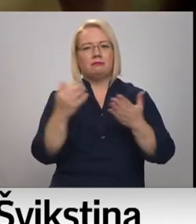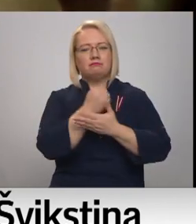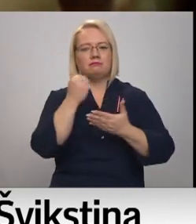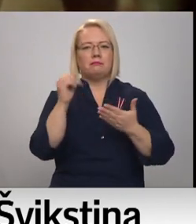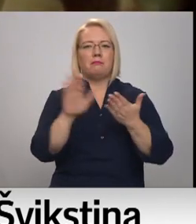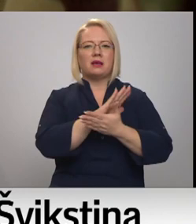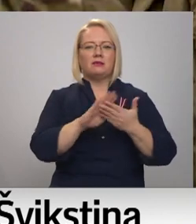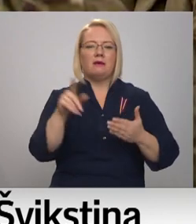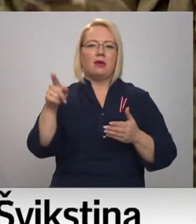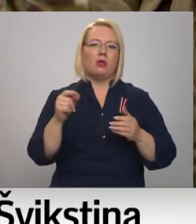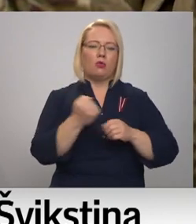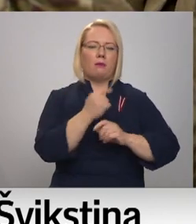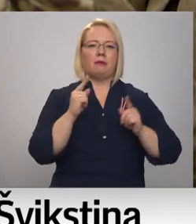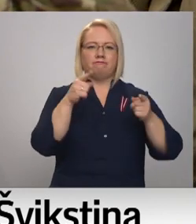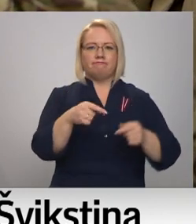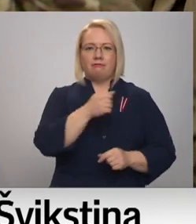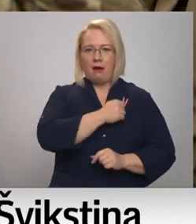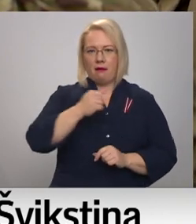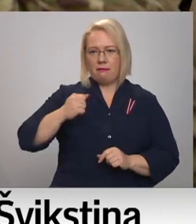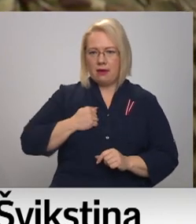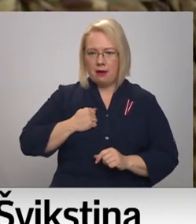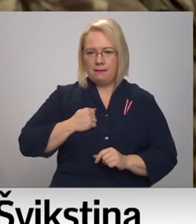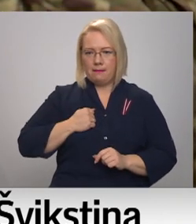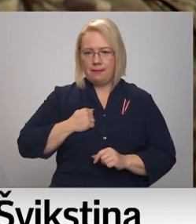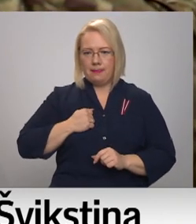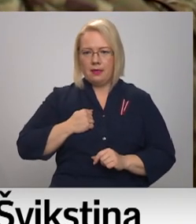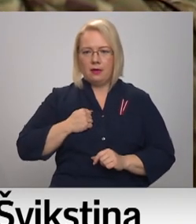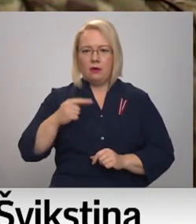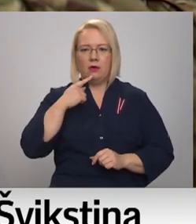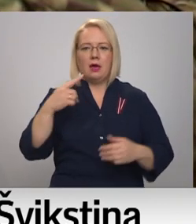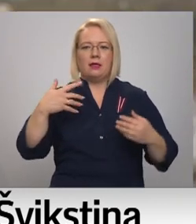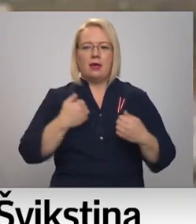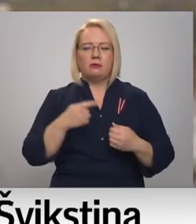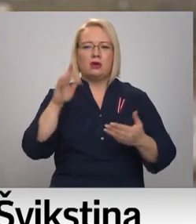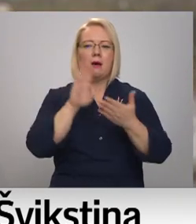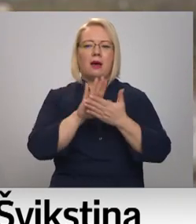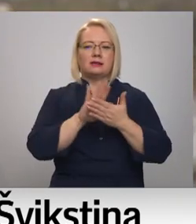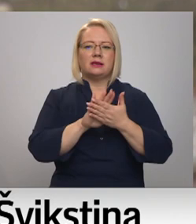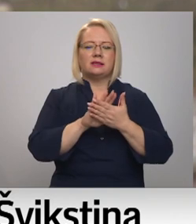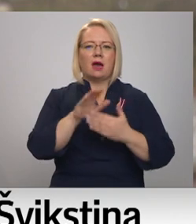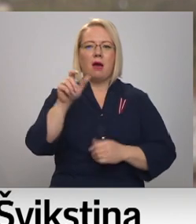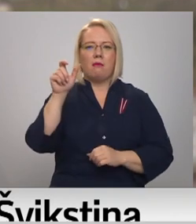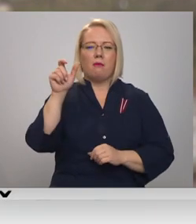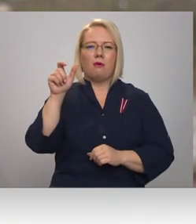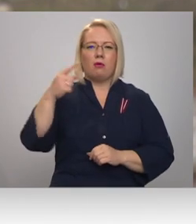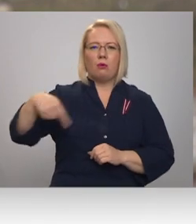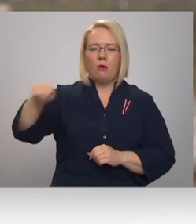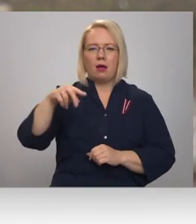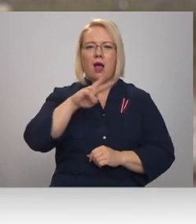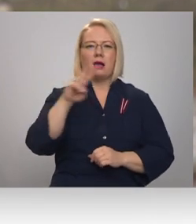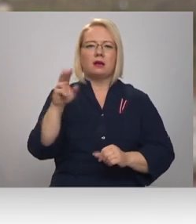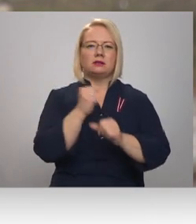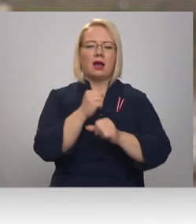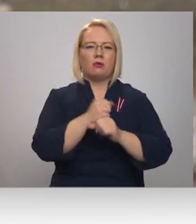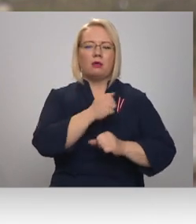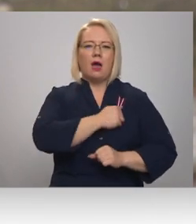par labu vēlmai iestāties Nacionālajos bruņotajos spēkos. Ģimenē vai paziņu lokā man nebija neviens cilvēks, kas strādātu Nacionālajos